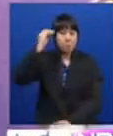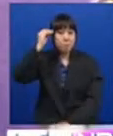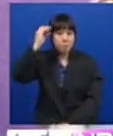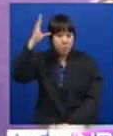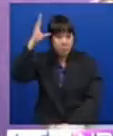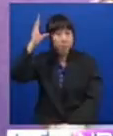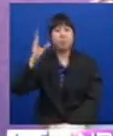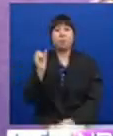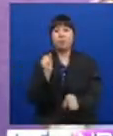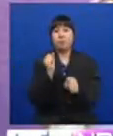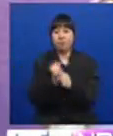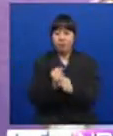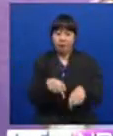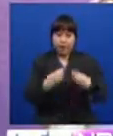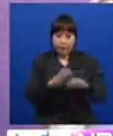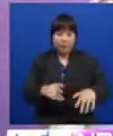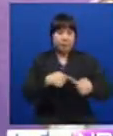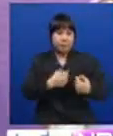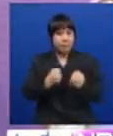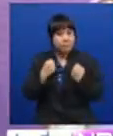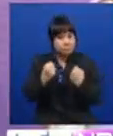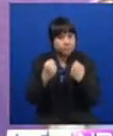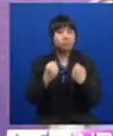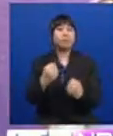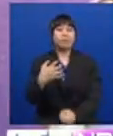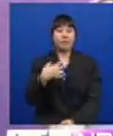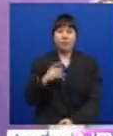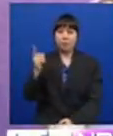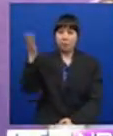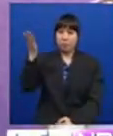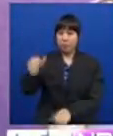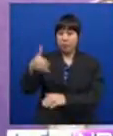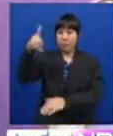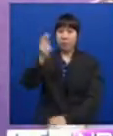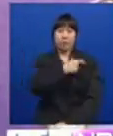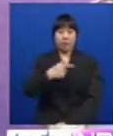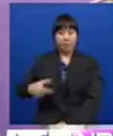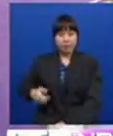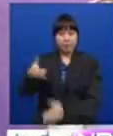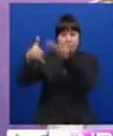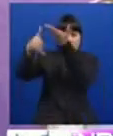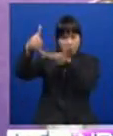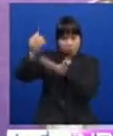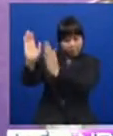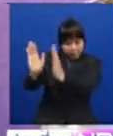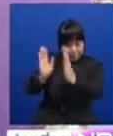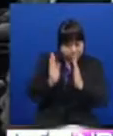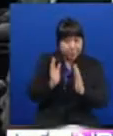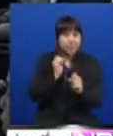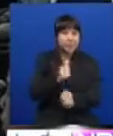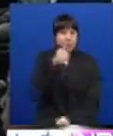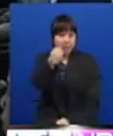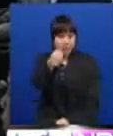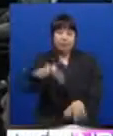สร้างแรงบันดาลใจให้แก่เยาวชนจากพระองค์ผู้ทรงเป็นแบบอย่างพลเมืองดีพร้อมได้จัดโครงการเยาวชนต้นแบบ